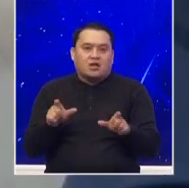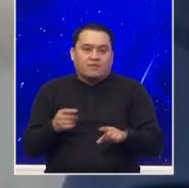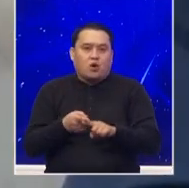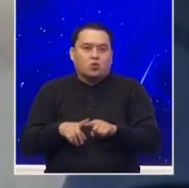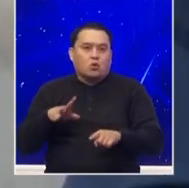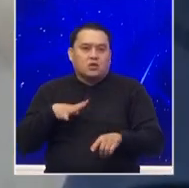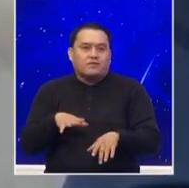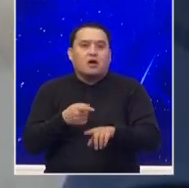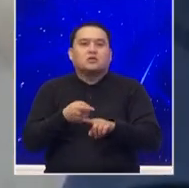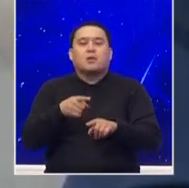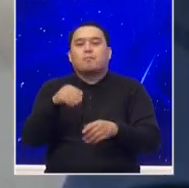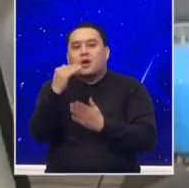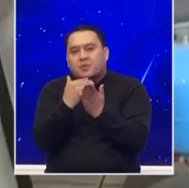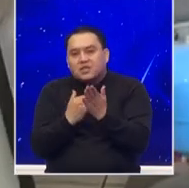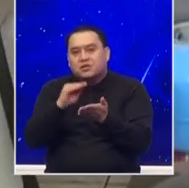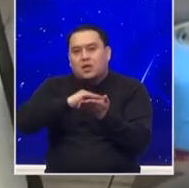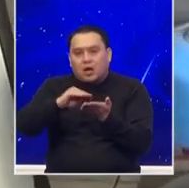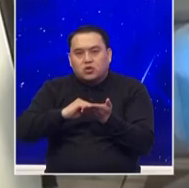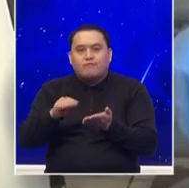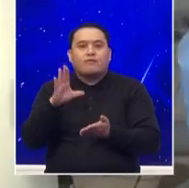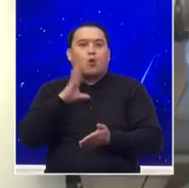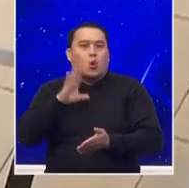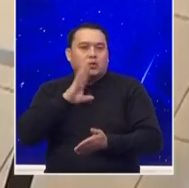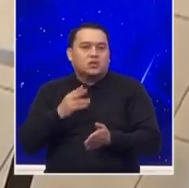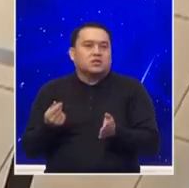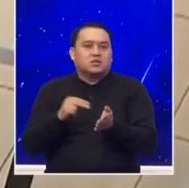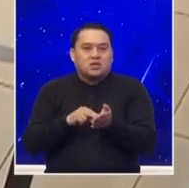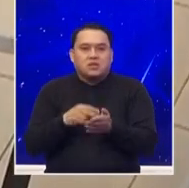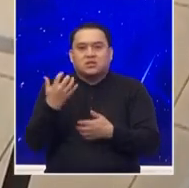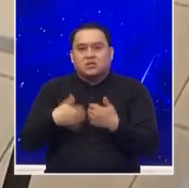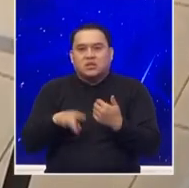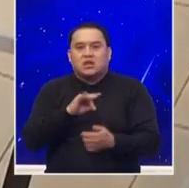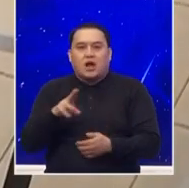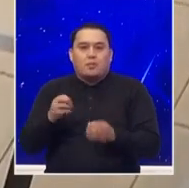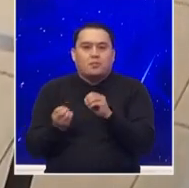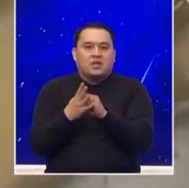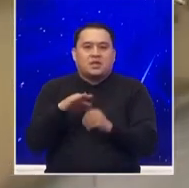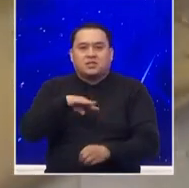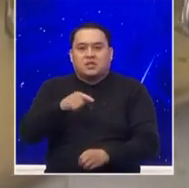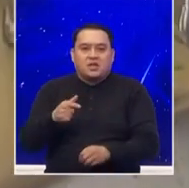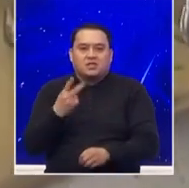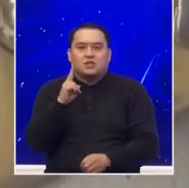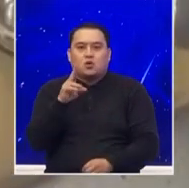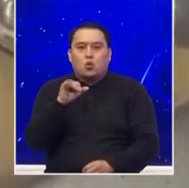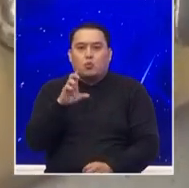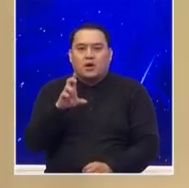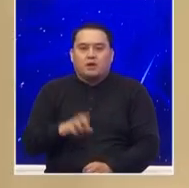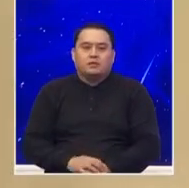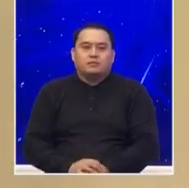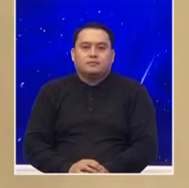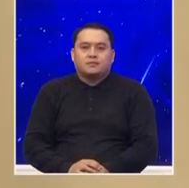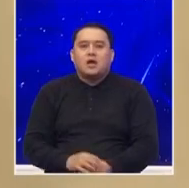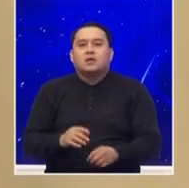этого, в принятом законе прописано, что цена за воду не должна превышать среднереспубликанский уровень – 15 тенге за 1 кубический